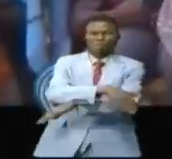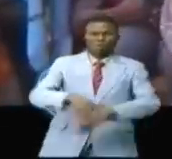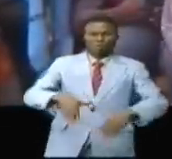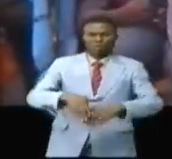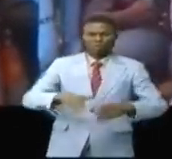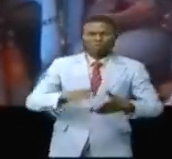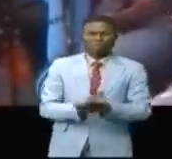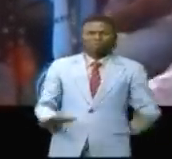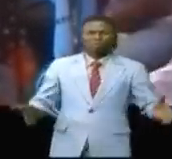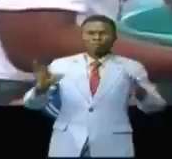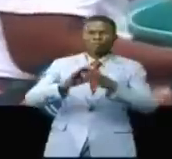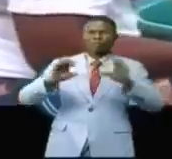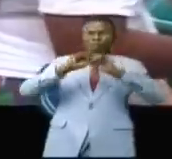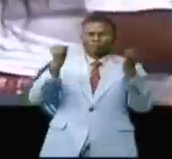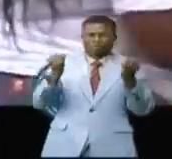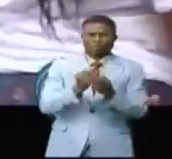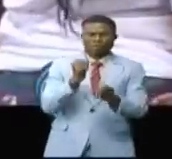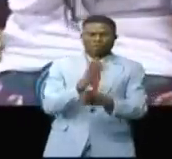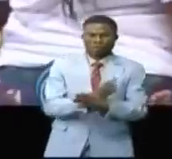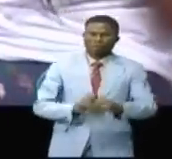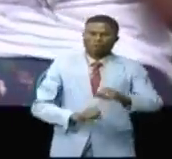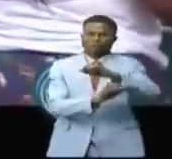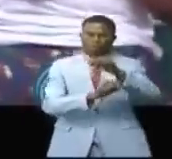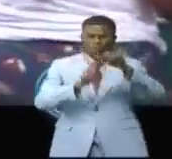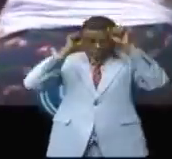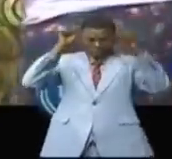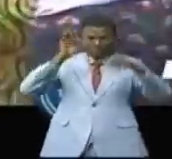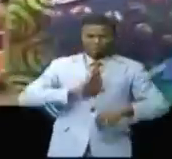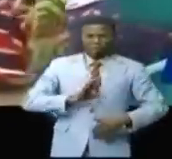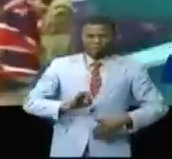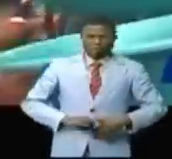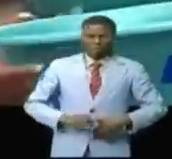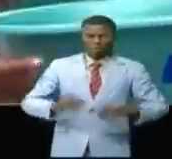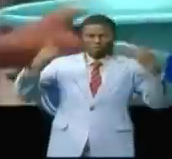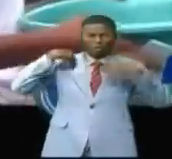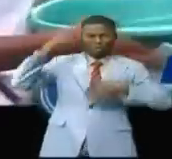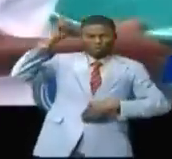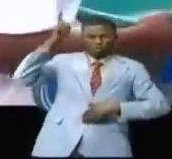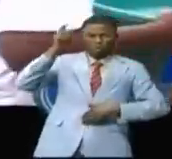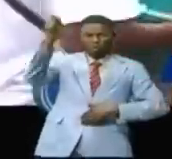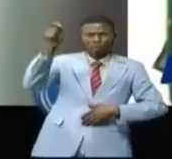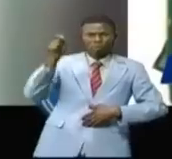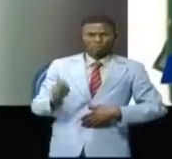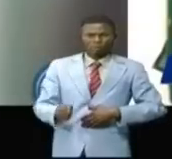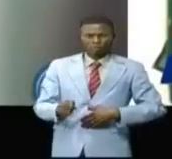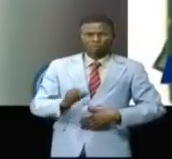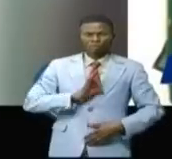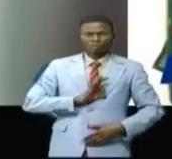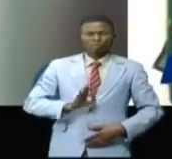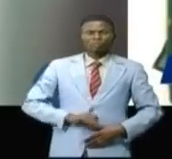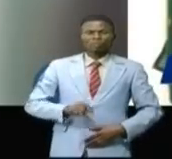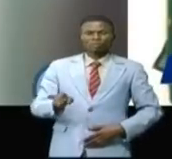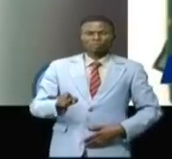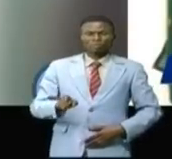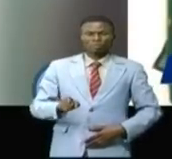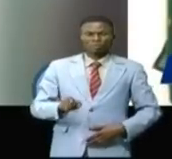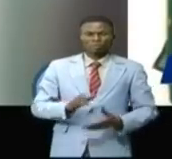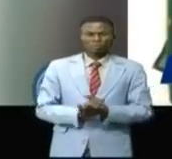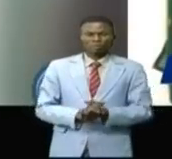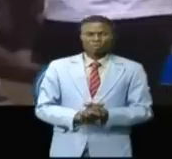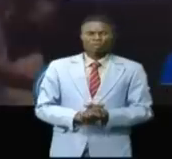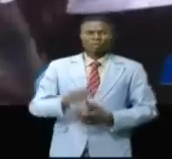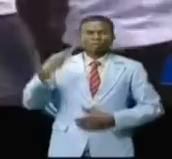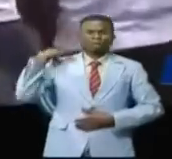socialisation à même d'être rangé derrière le président de la république de commandant suprême des fardc félix-antoine tous ceux qui défilent en bout unique